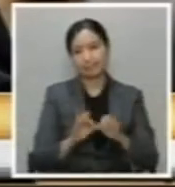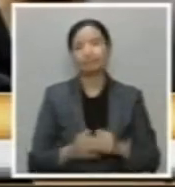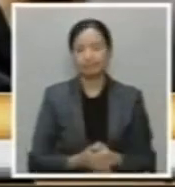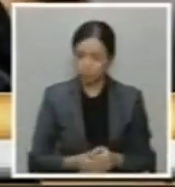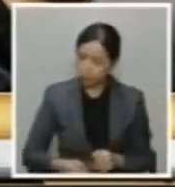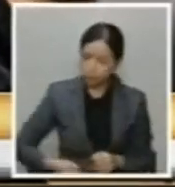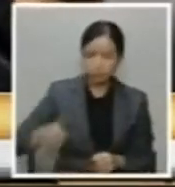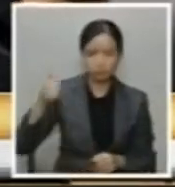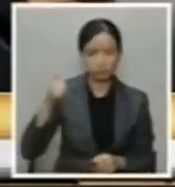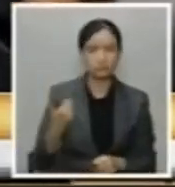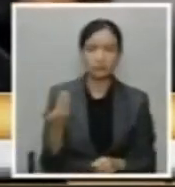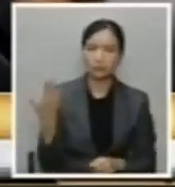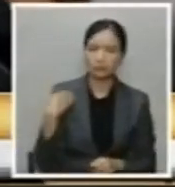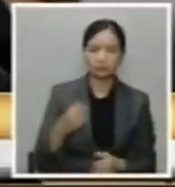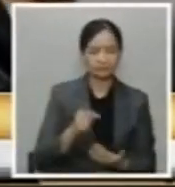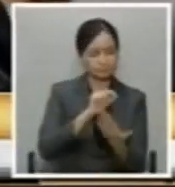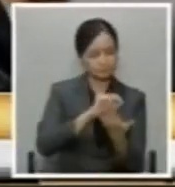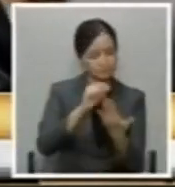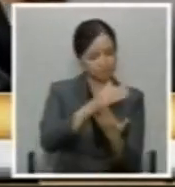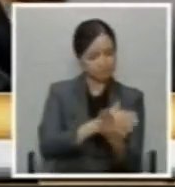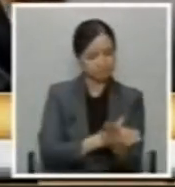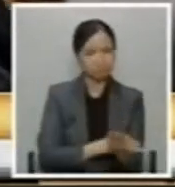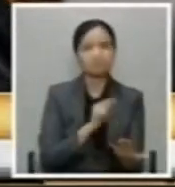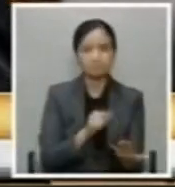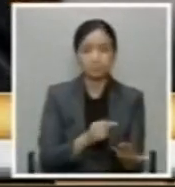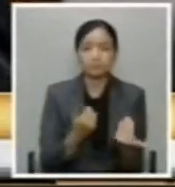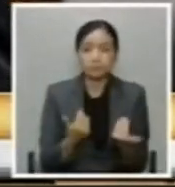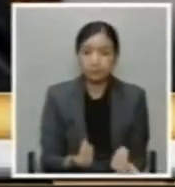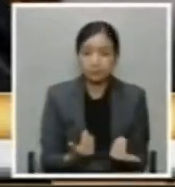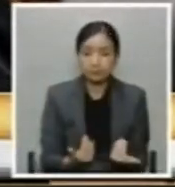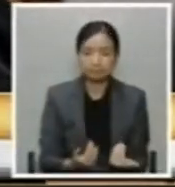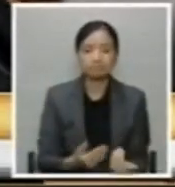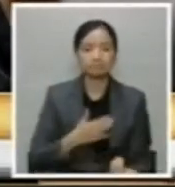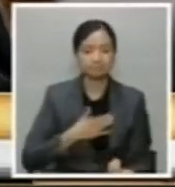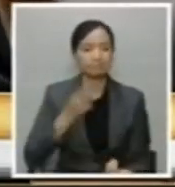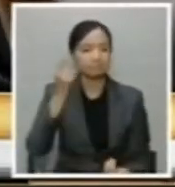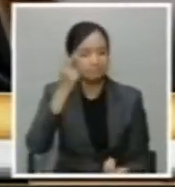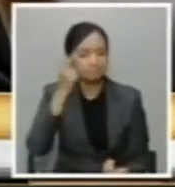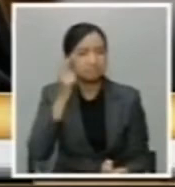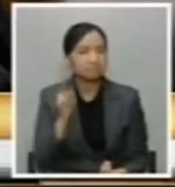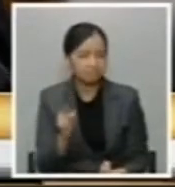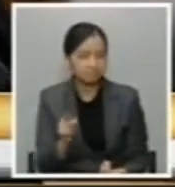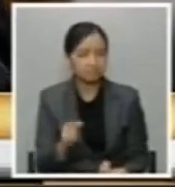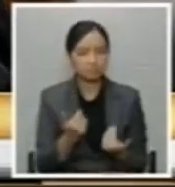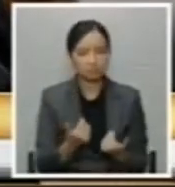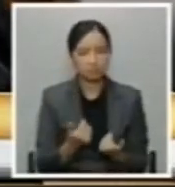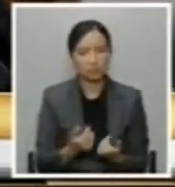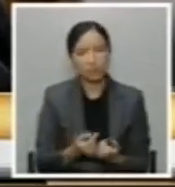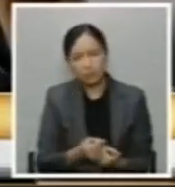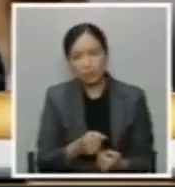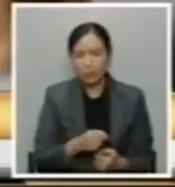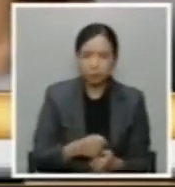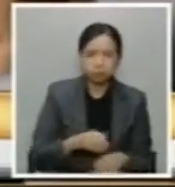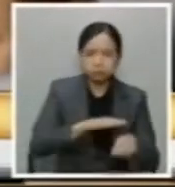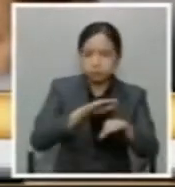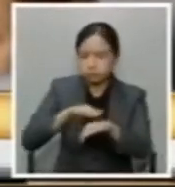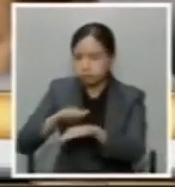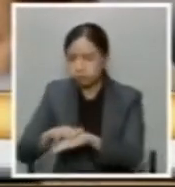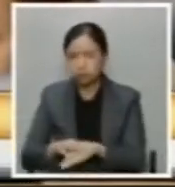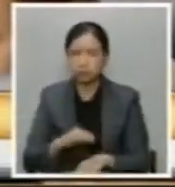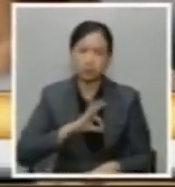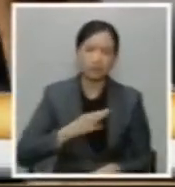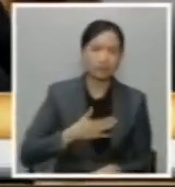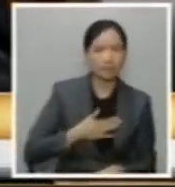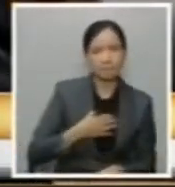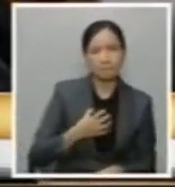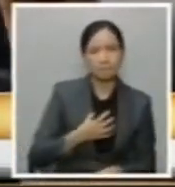ที่ร่างไว้แต่เดิมที่ยังใช้อยู่ทุกวันนี้เนี่ยผมคิดว่ามันไม่มีความจูงใจที่เพียงพอนะครับส่วนประเ